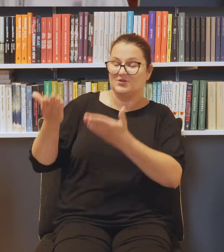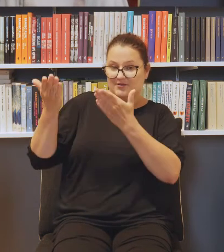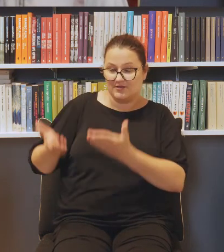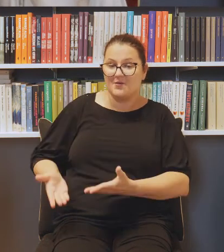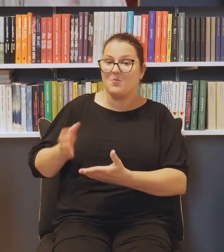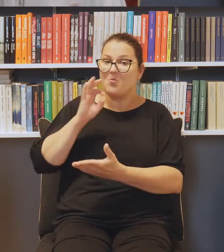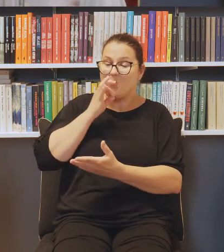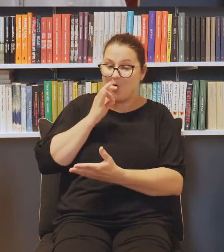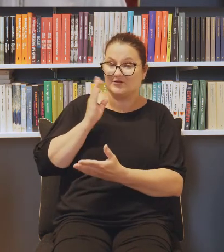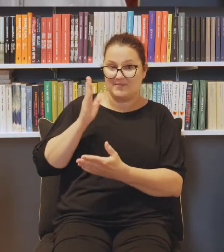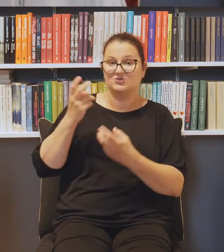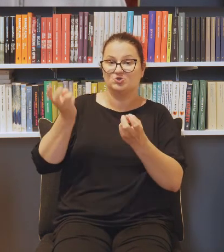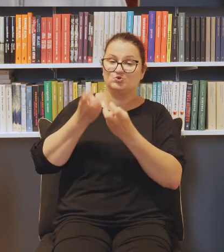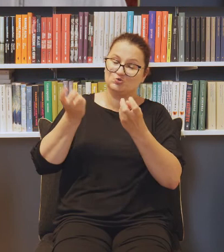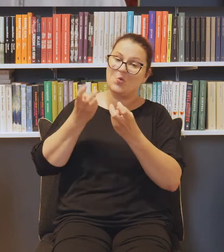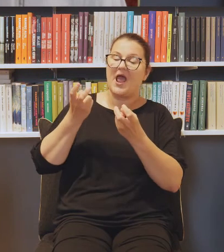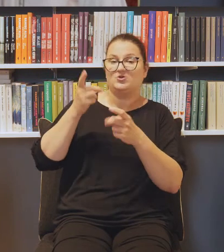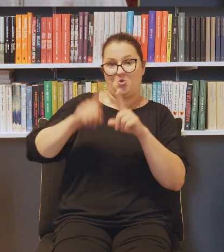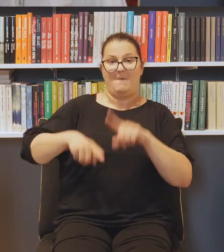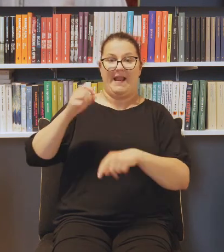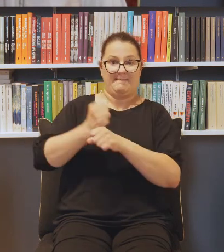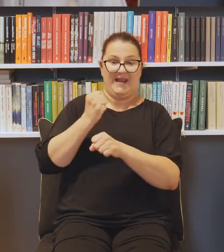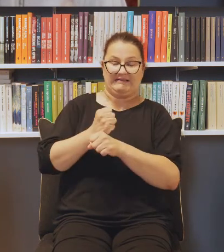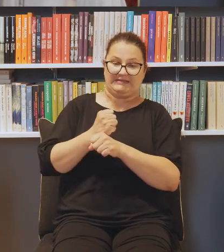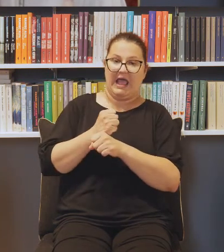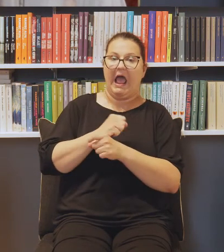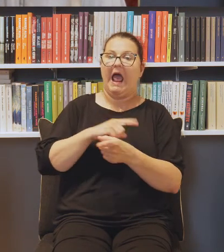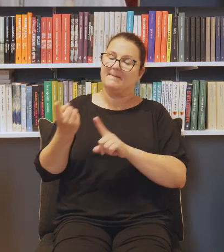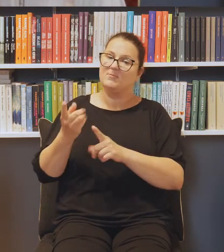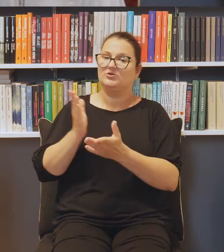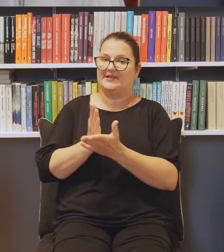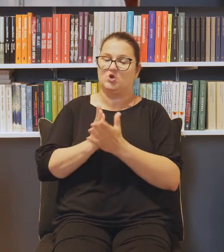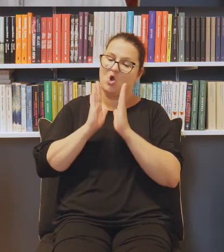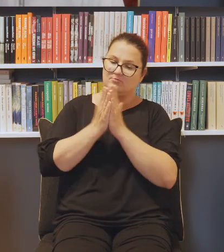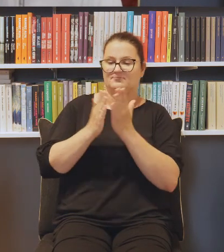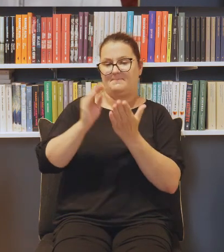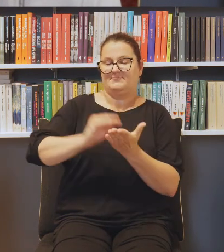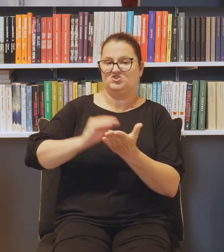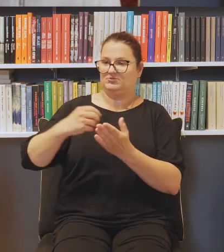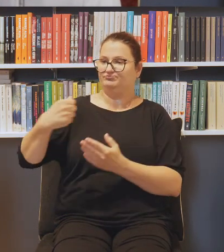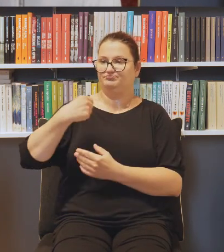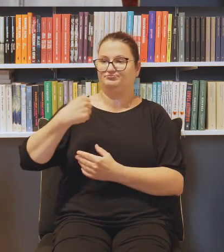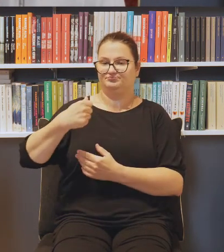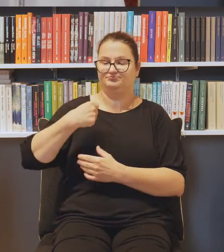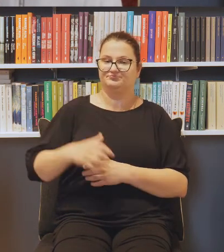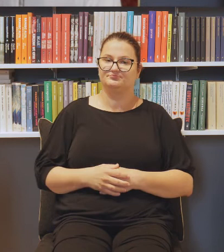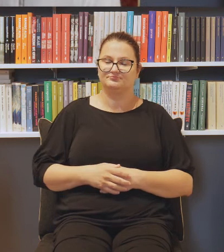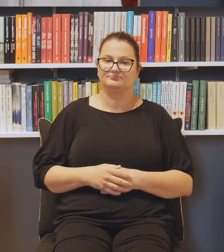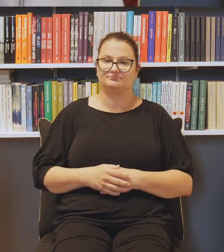prekariusz będziesz szukać albo masz normalną pracę, czy będziesz się utrzymywać z bycia literatem?